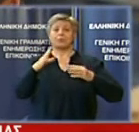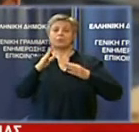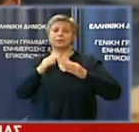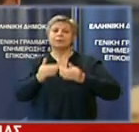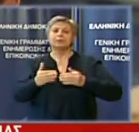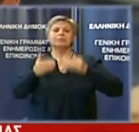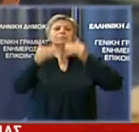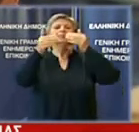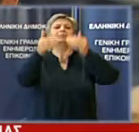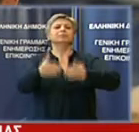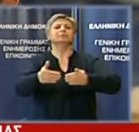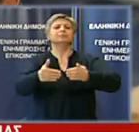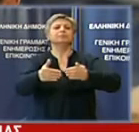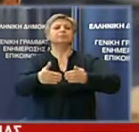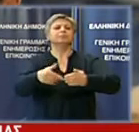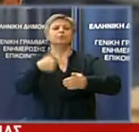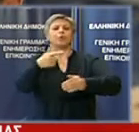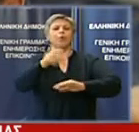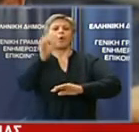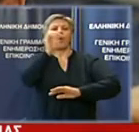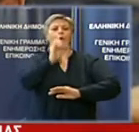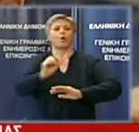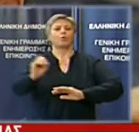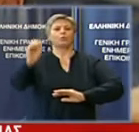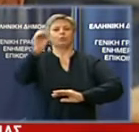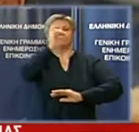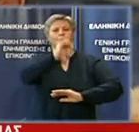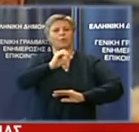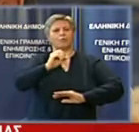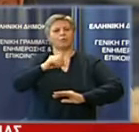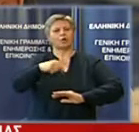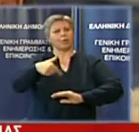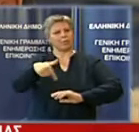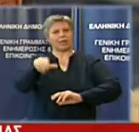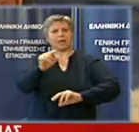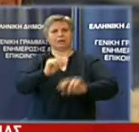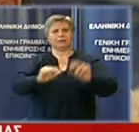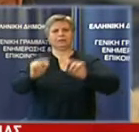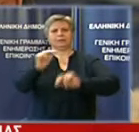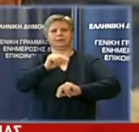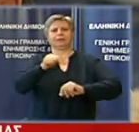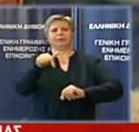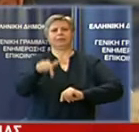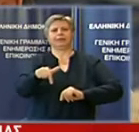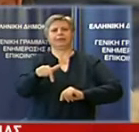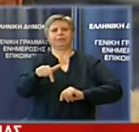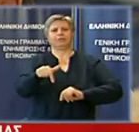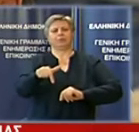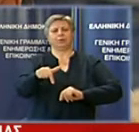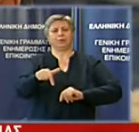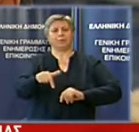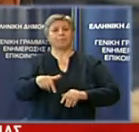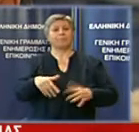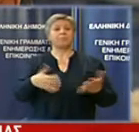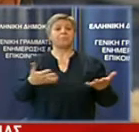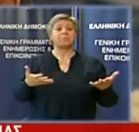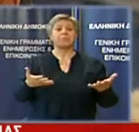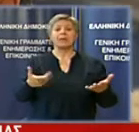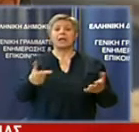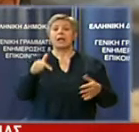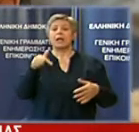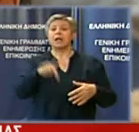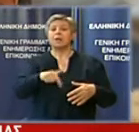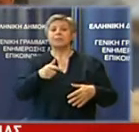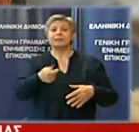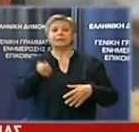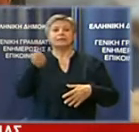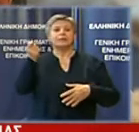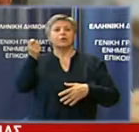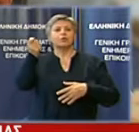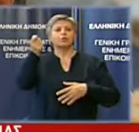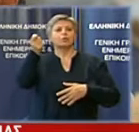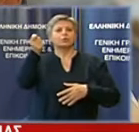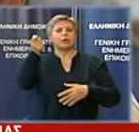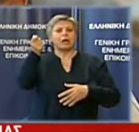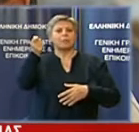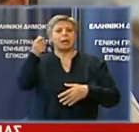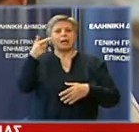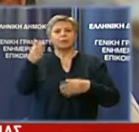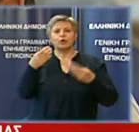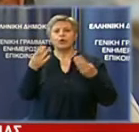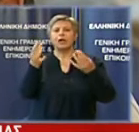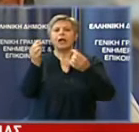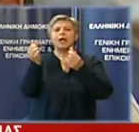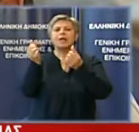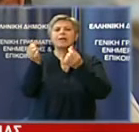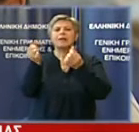τον Οκτώβριο. Η κυβέρνηση θα συνδέσει κατά απόλυτο τρόπο την όλη αξιολόγηση με τη βιωσιμότητα του χρέους. Ένα. Και δύο.